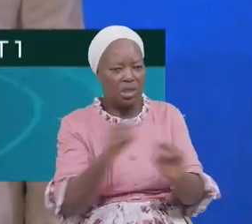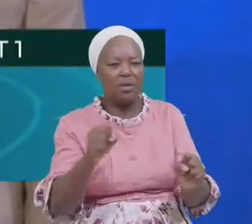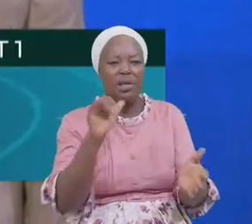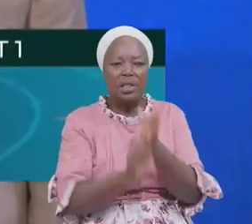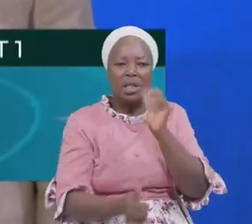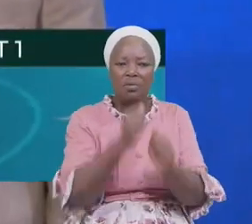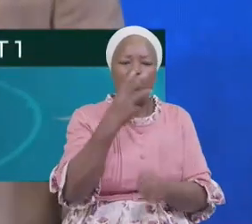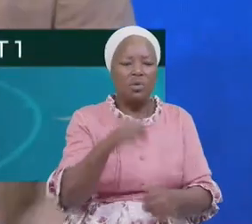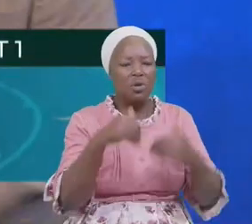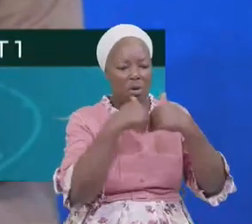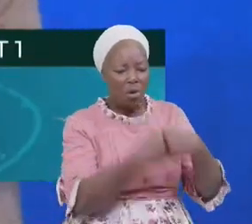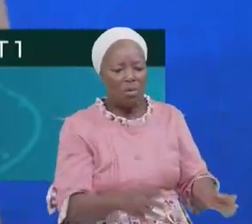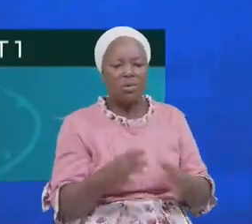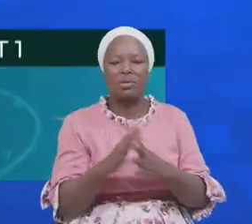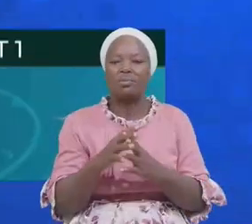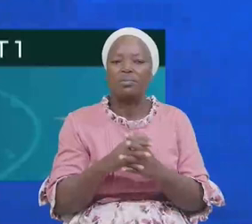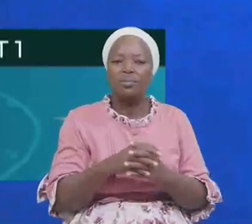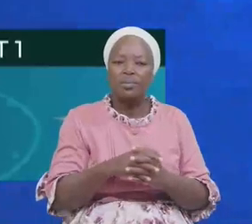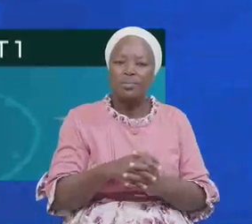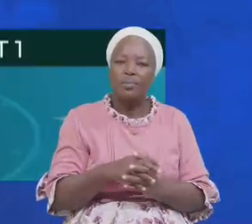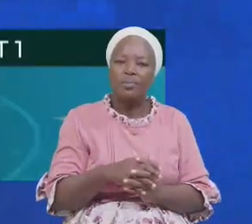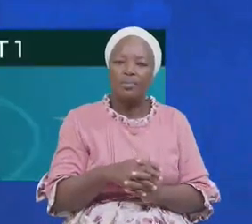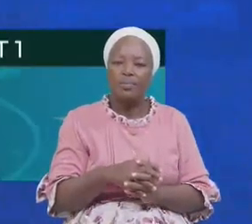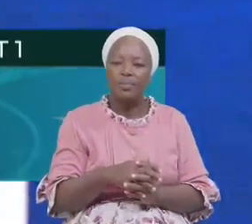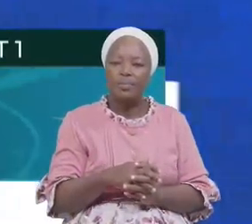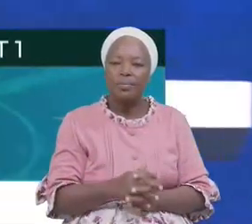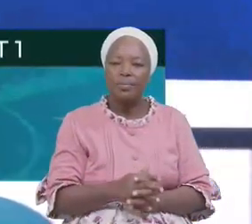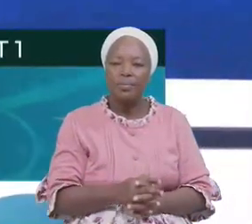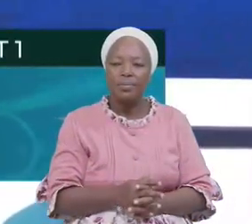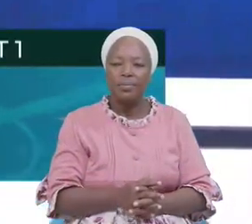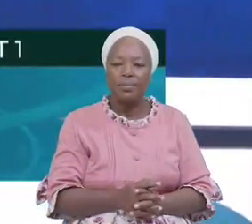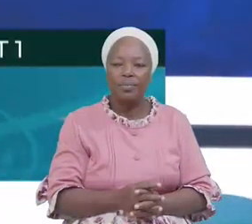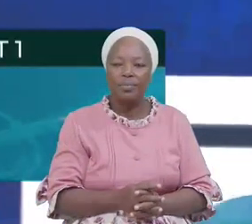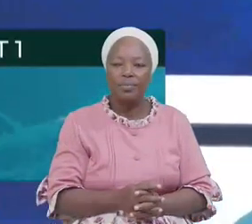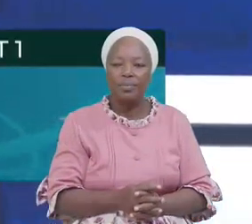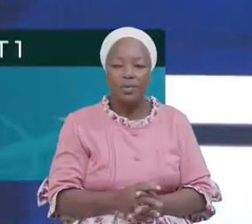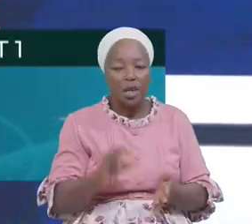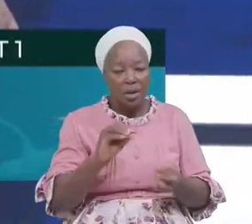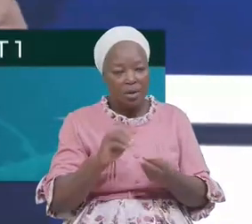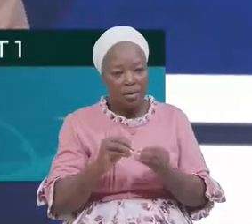Car le Fils de l'homme est venu chercher sauver ce qui était perdu.